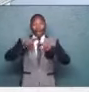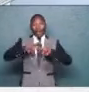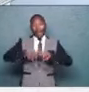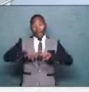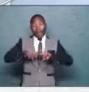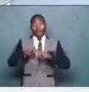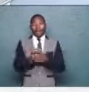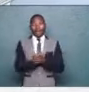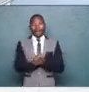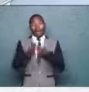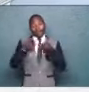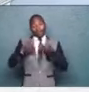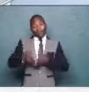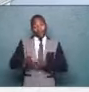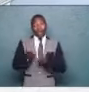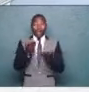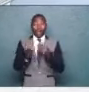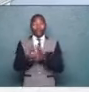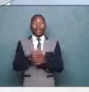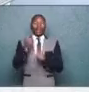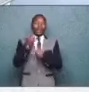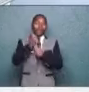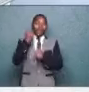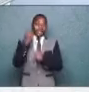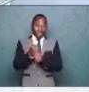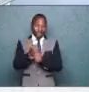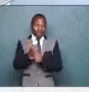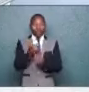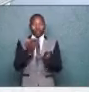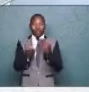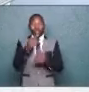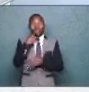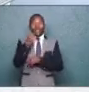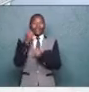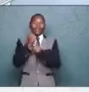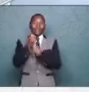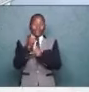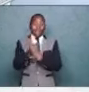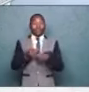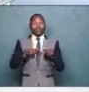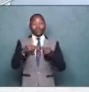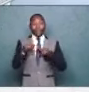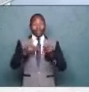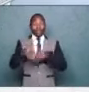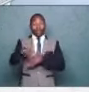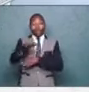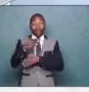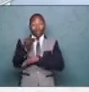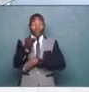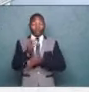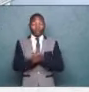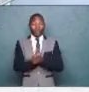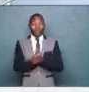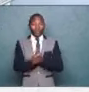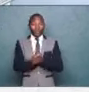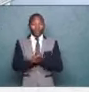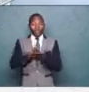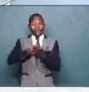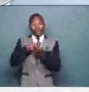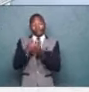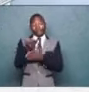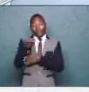amakhala anabadwira kapena amagwira ntchito kapena kuti ntchito zamalonda mu deralo.